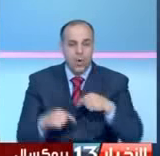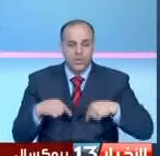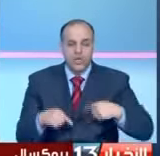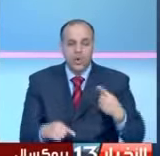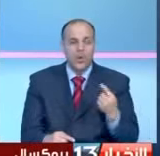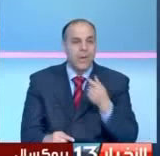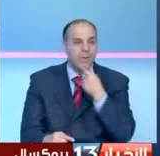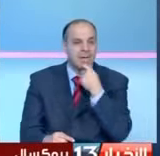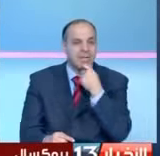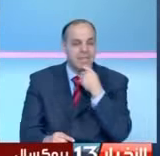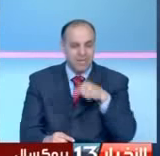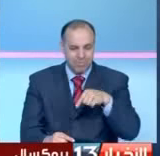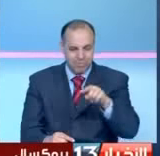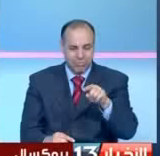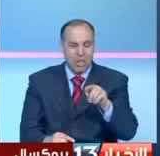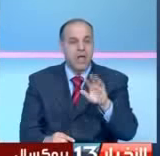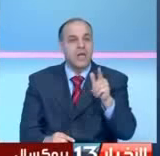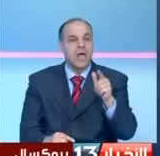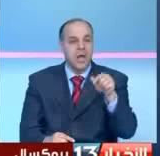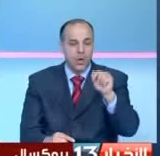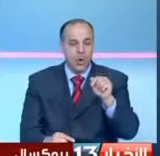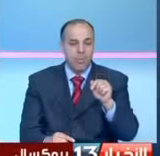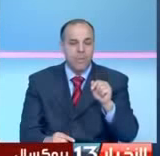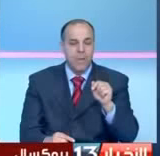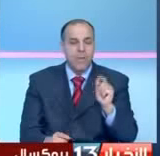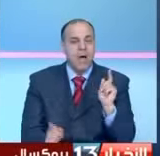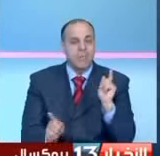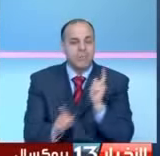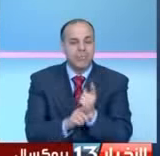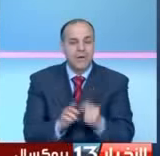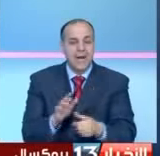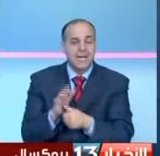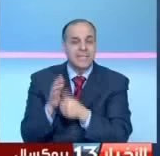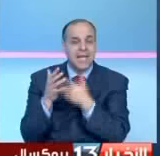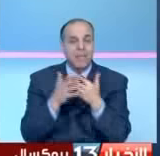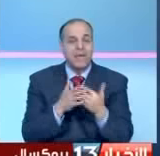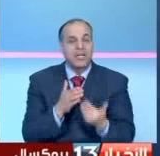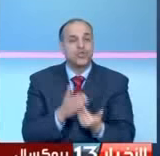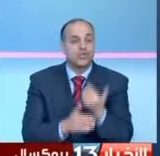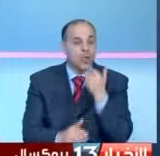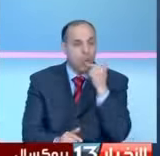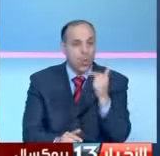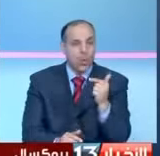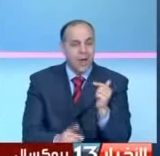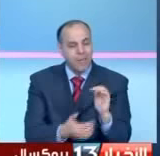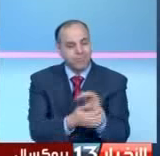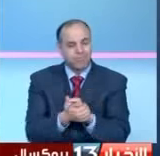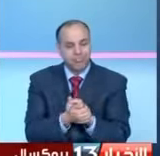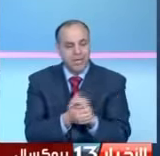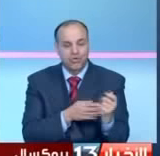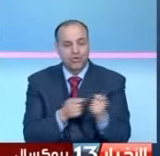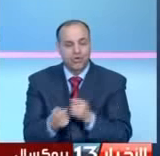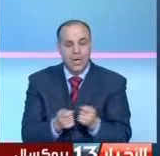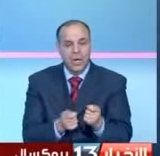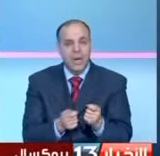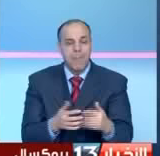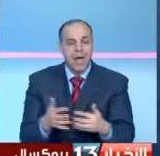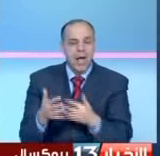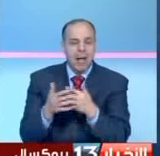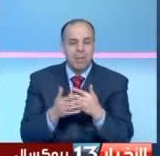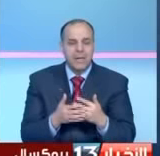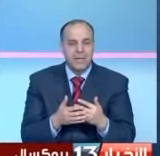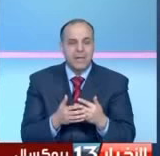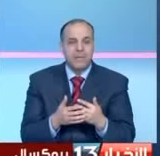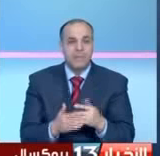الوزراء البريطانية تيريزا ماي في وقت لاحق اليوم مع رئيس الأمريكي دونالد ترامب سعيا لتعزيز العلاقات التجارية مع